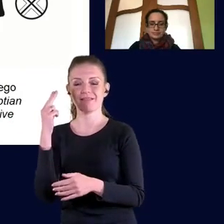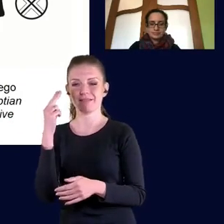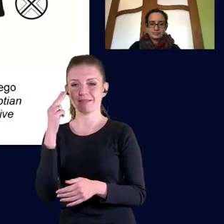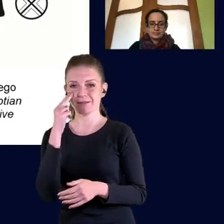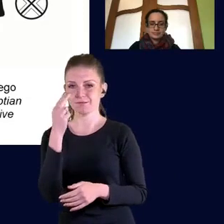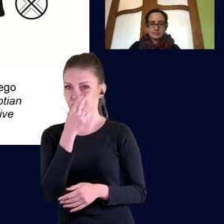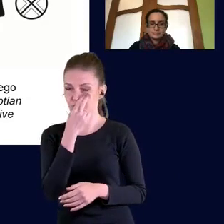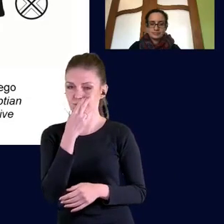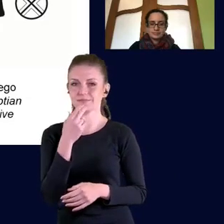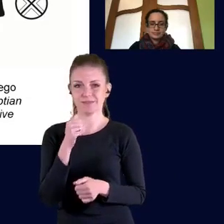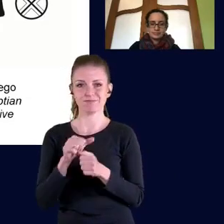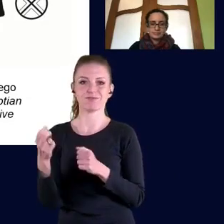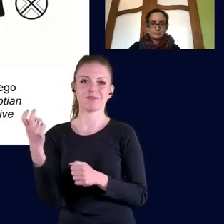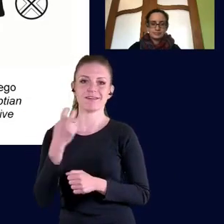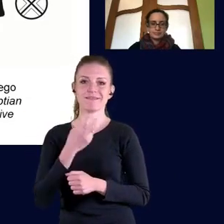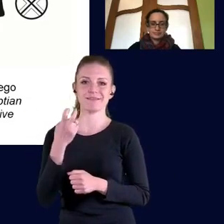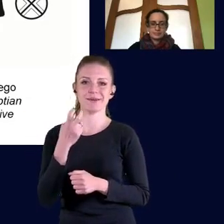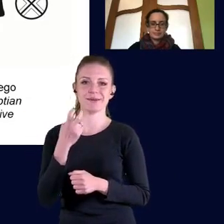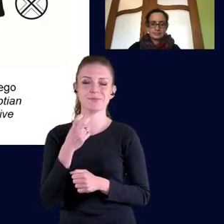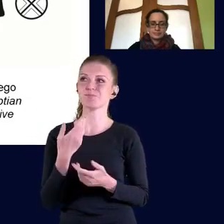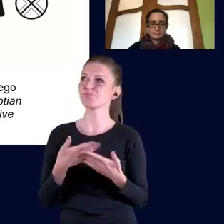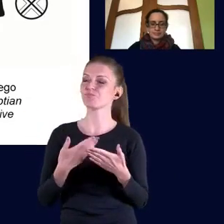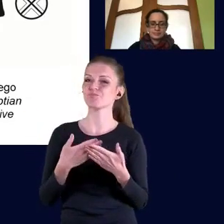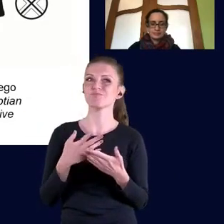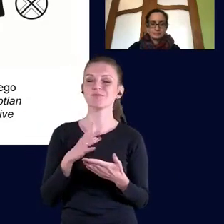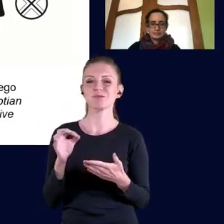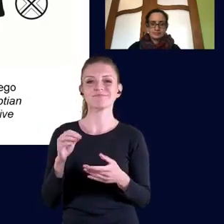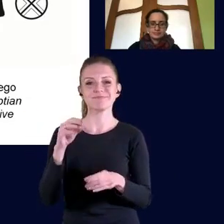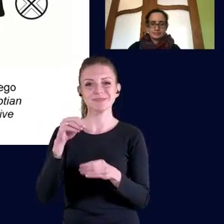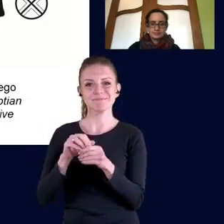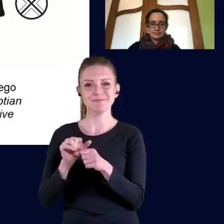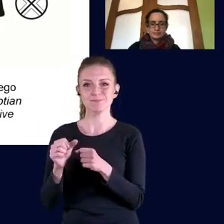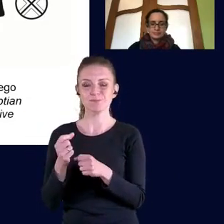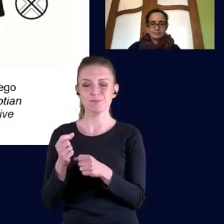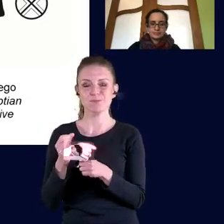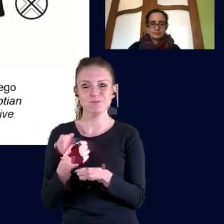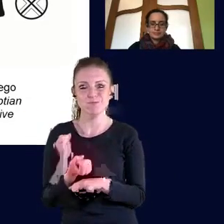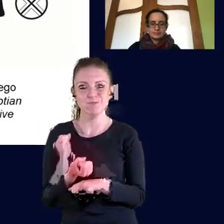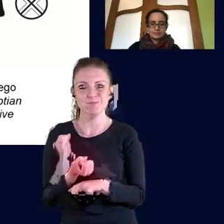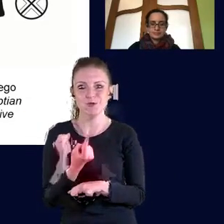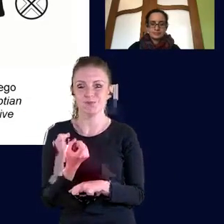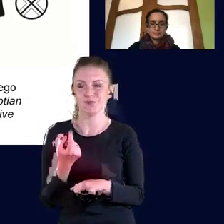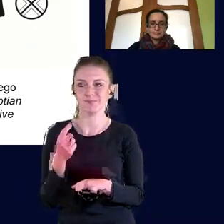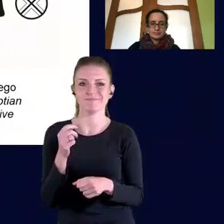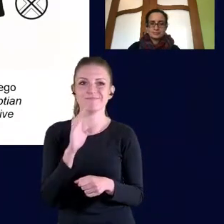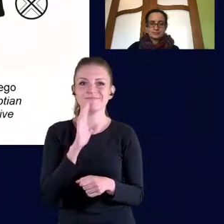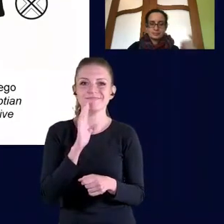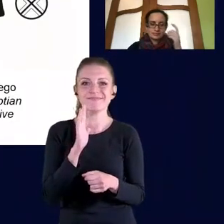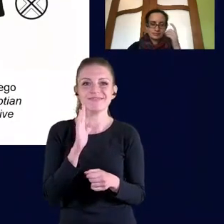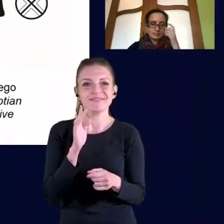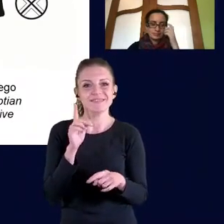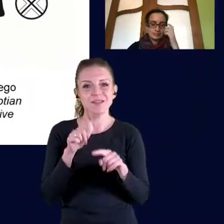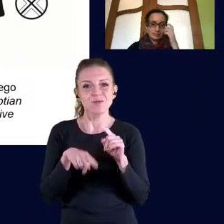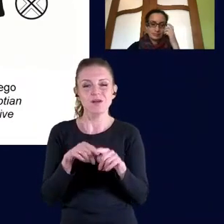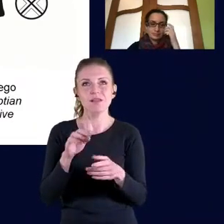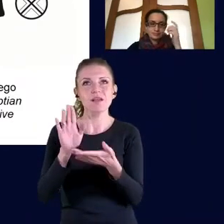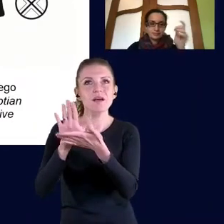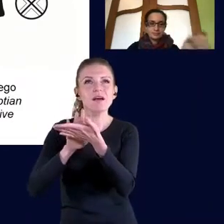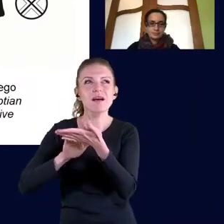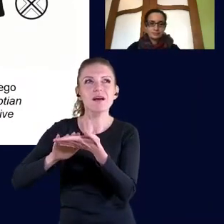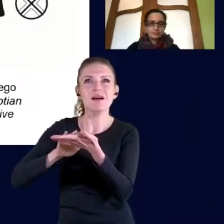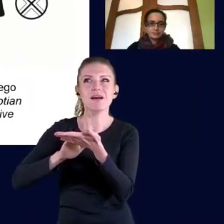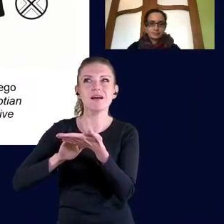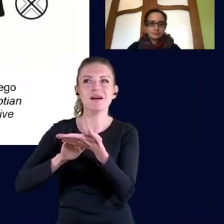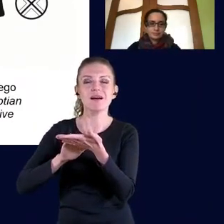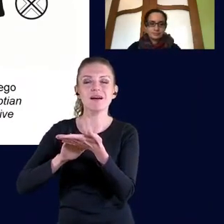niepełnosprawnością wzroku że one mają też sobie taką gotowość to znaczy wszystkie postaci